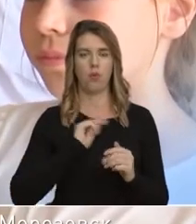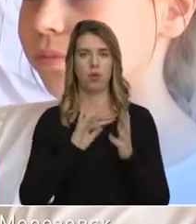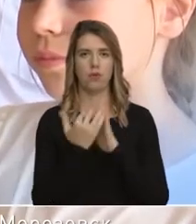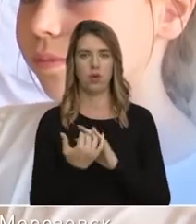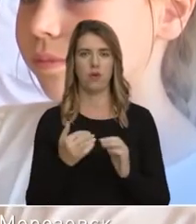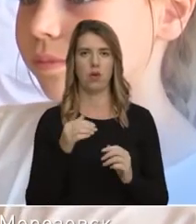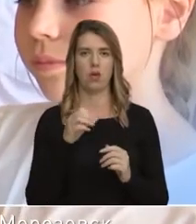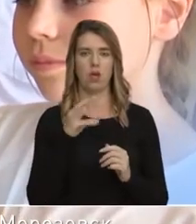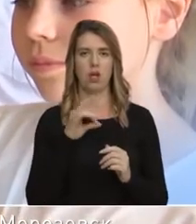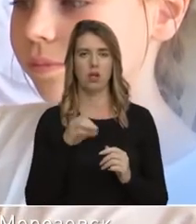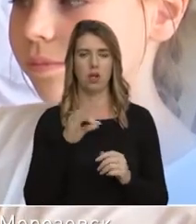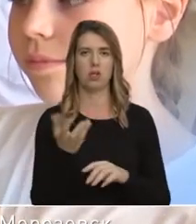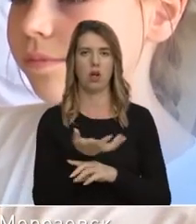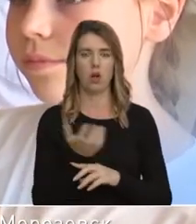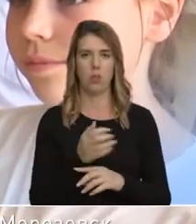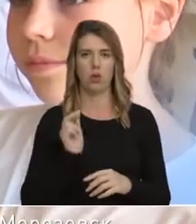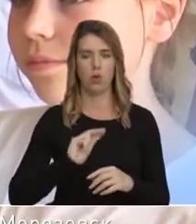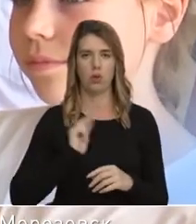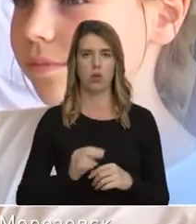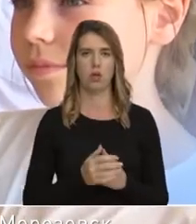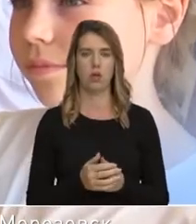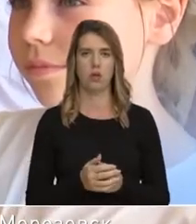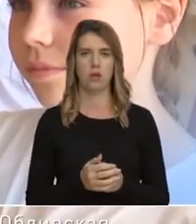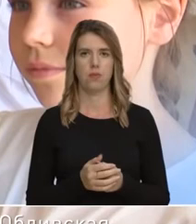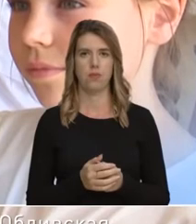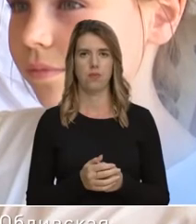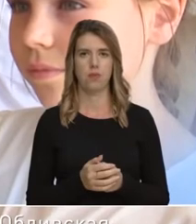работал, трактористом, комбайнером работал.